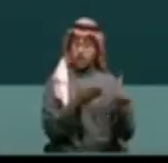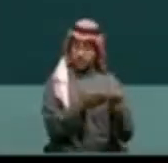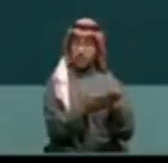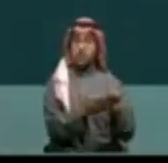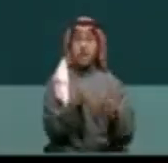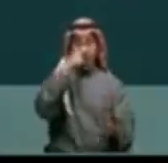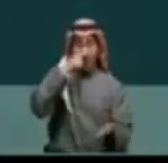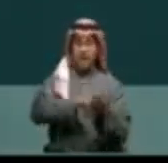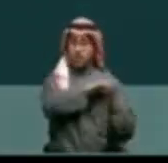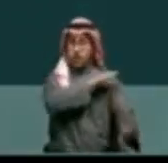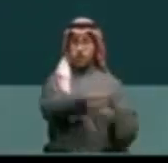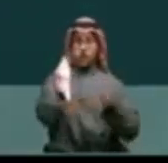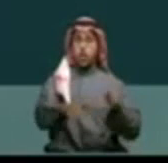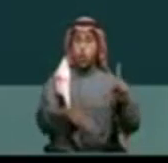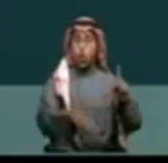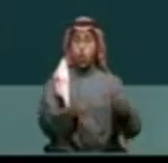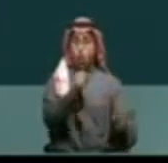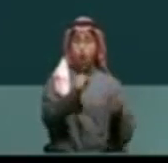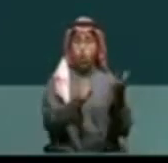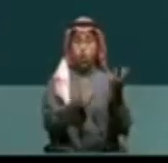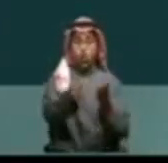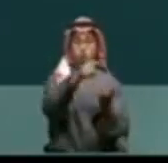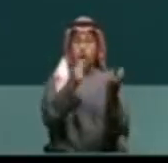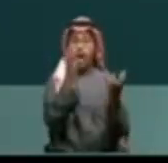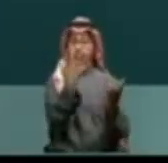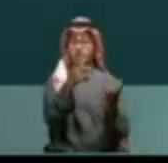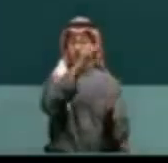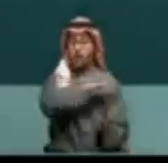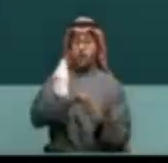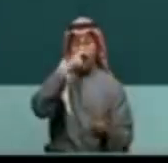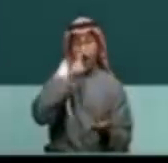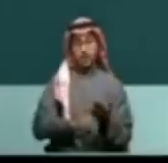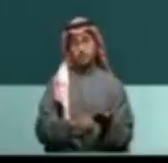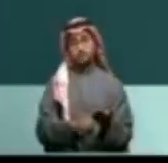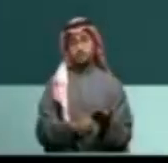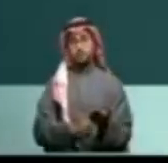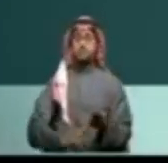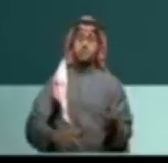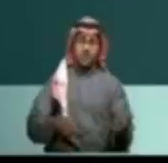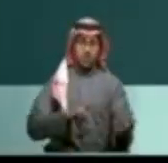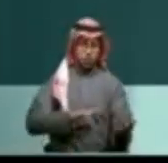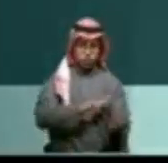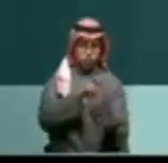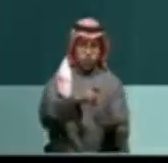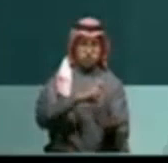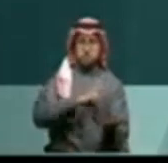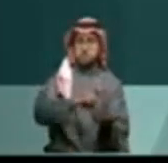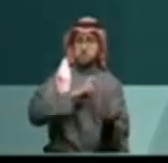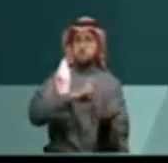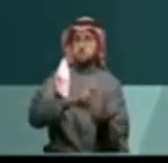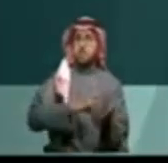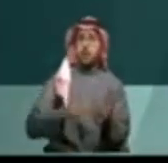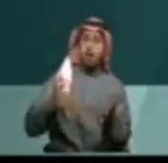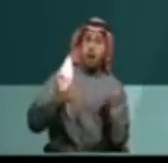طالبت بقتلهم لضلوعهم في جريمة القتل، وبعد سماعهم للدعوة طلبوا جميعا نسخة من